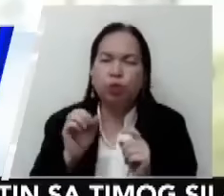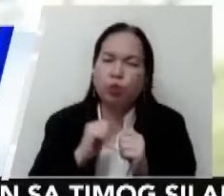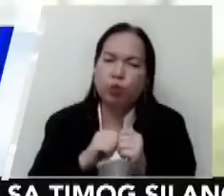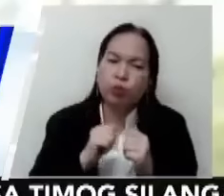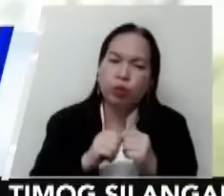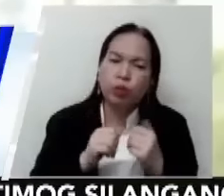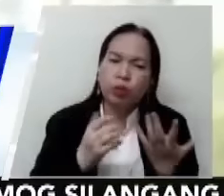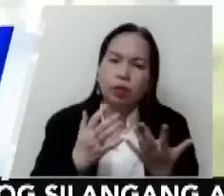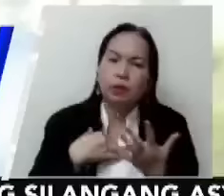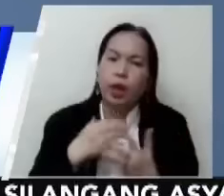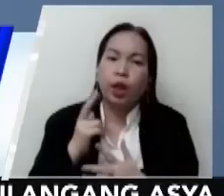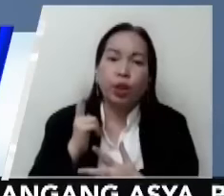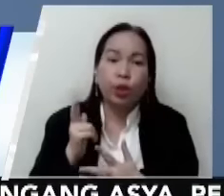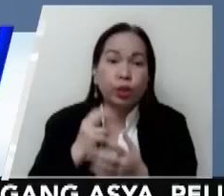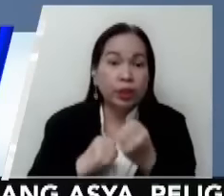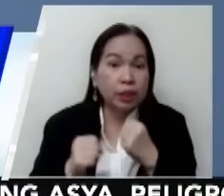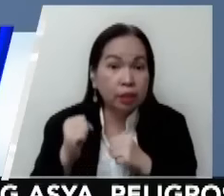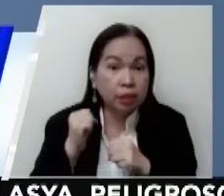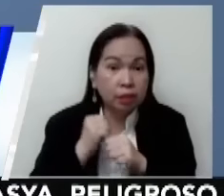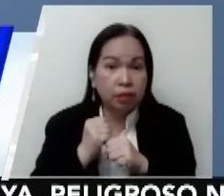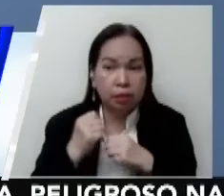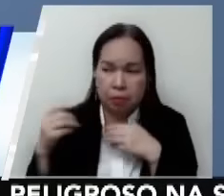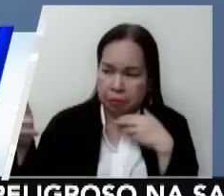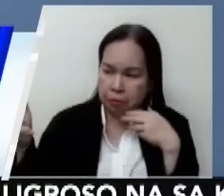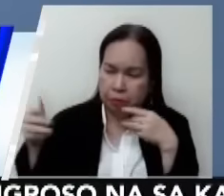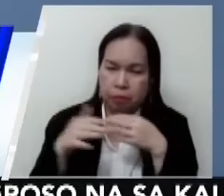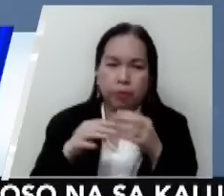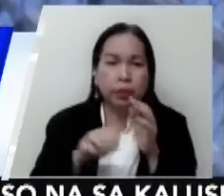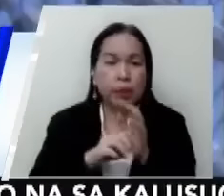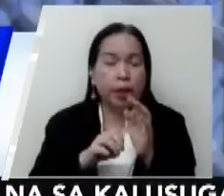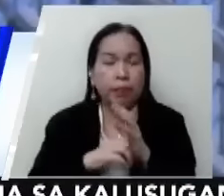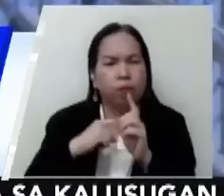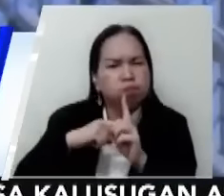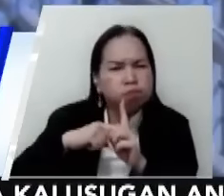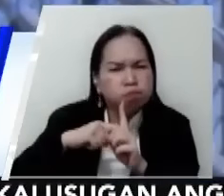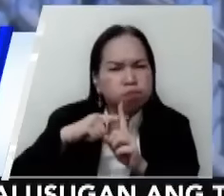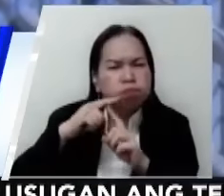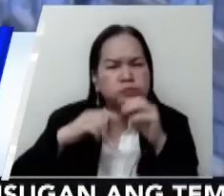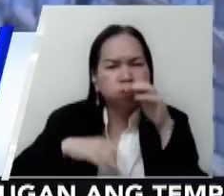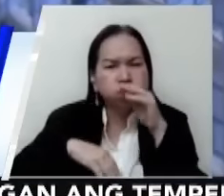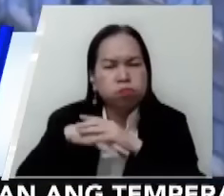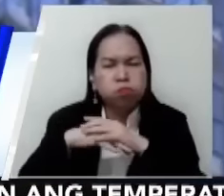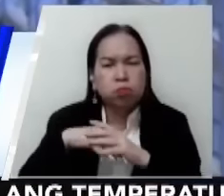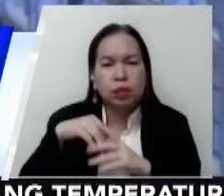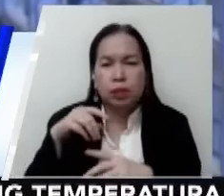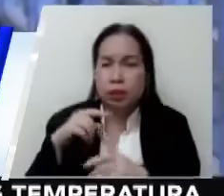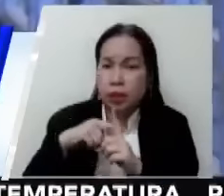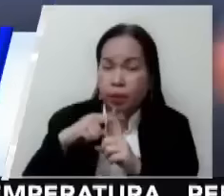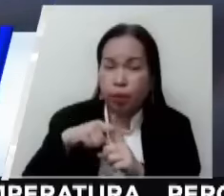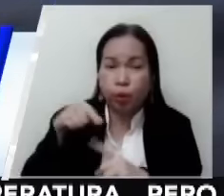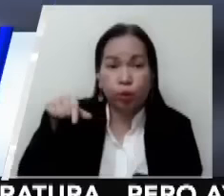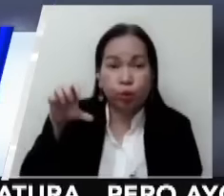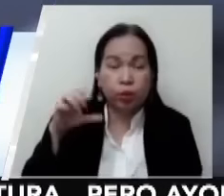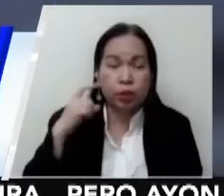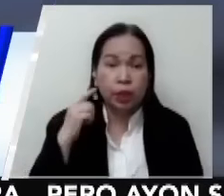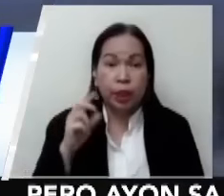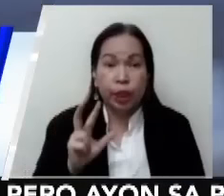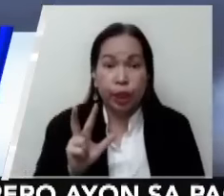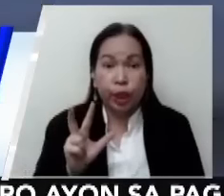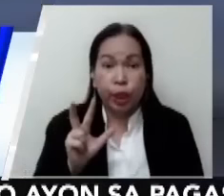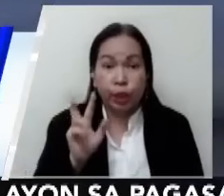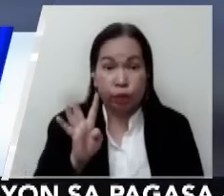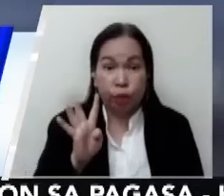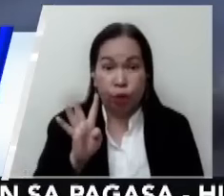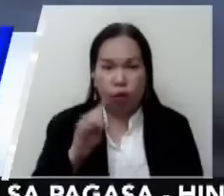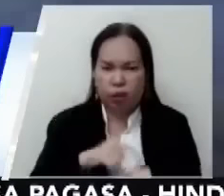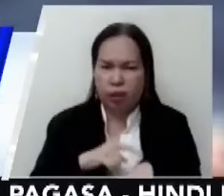3 dekada. Halimbawa, ang maximum temperature ng Quezon City kaninang alas 2 na 34 degrees Celsius ay malayo